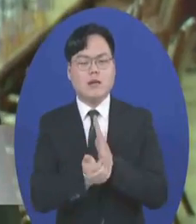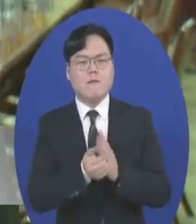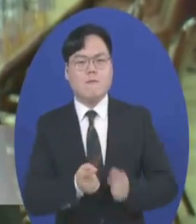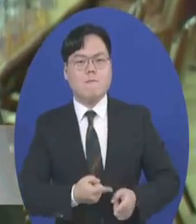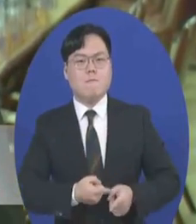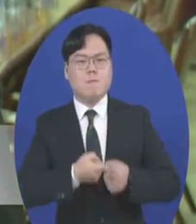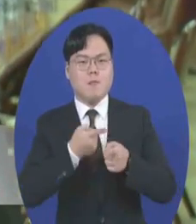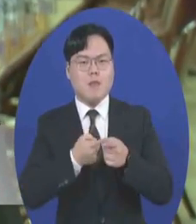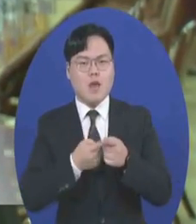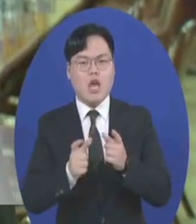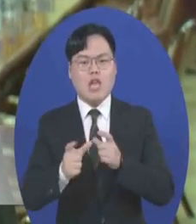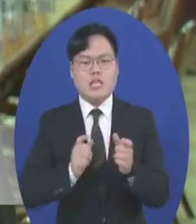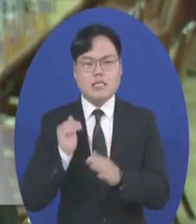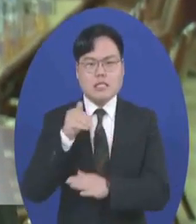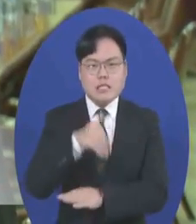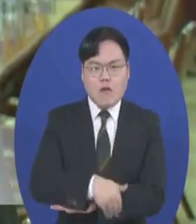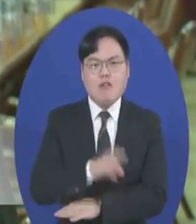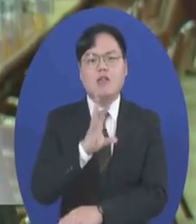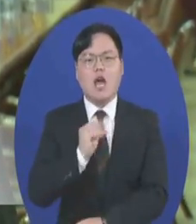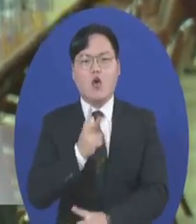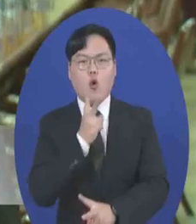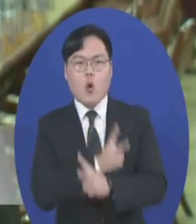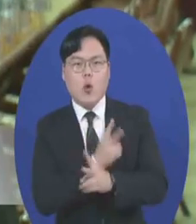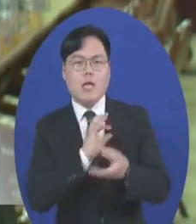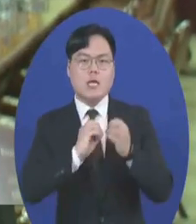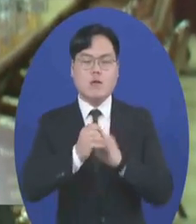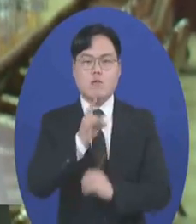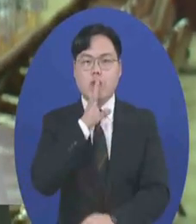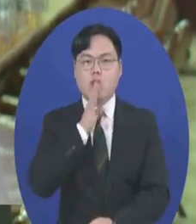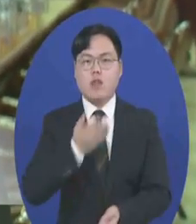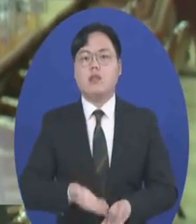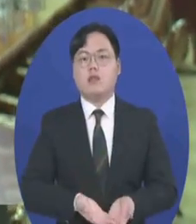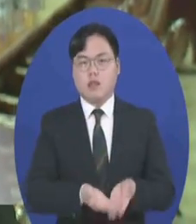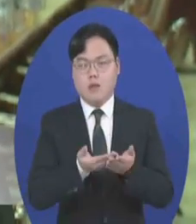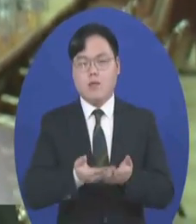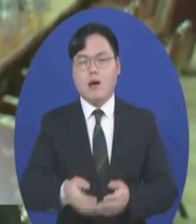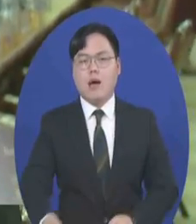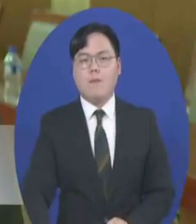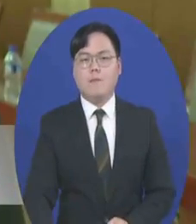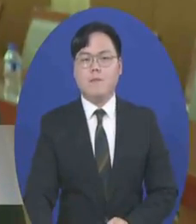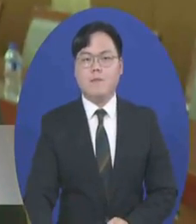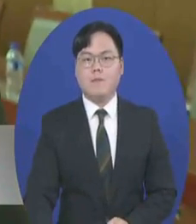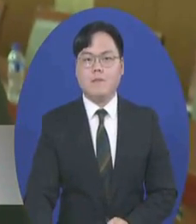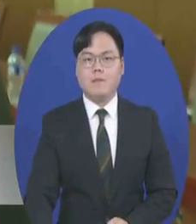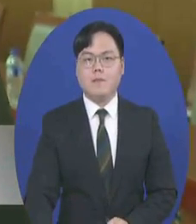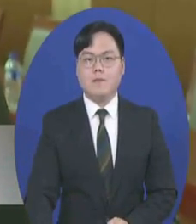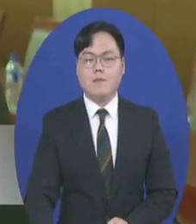даван туулах шин эрх зүйн орчин бүрдүүлэн гэдгийг дэмжиж байна.